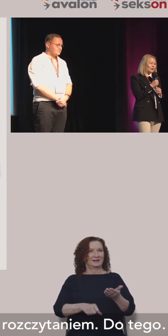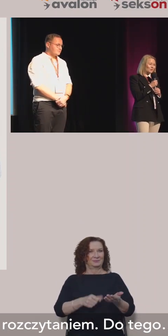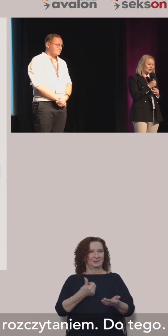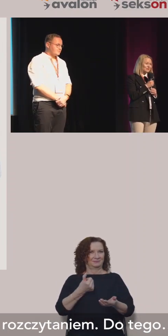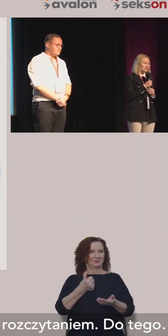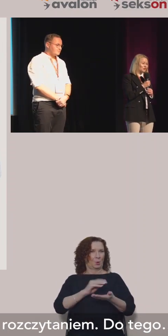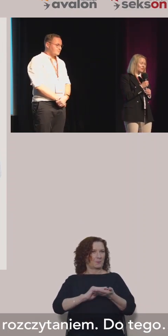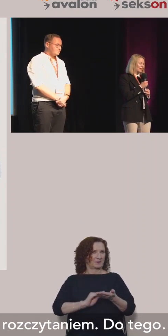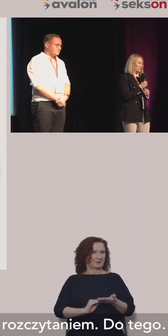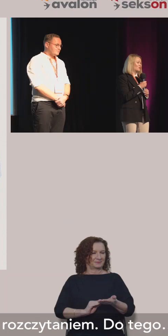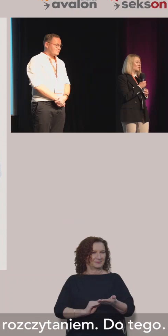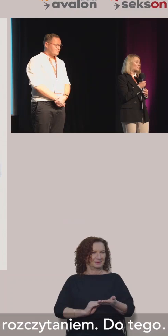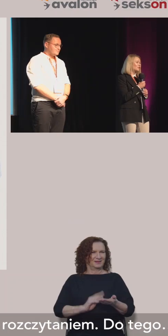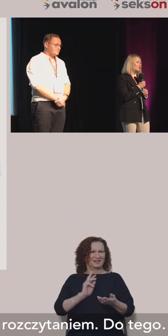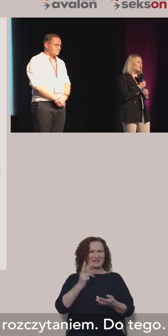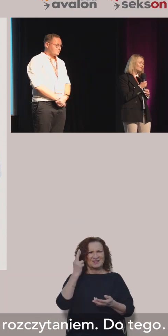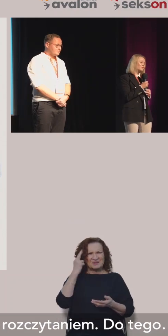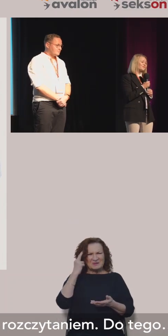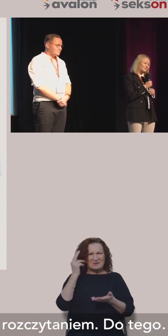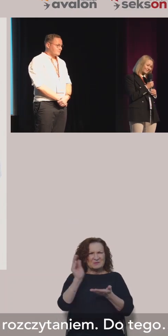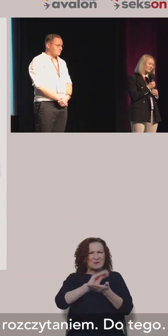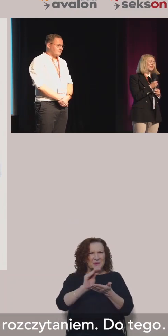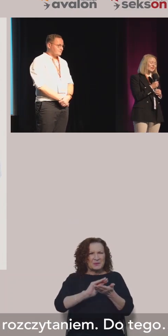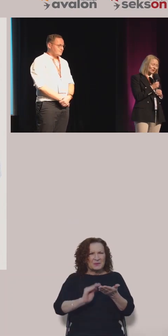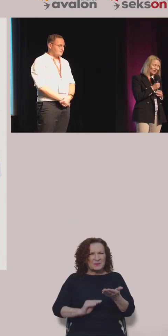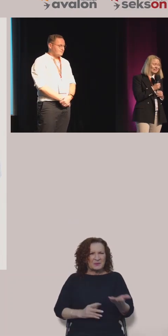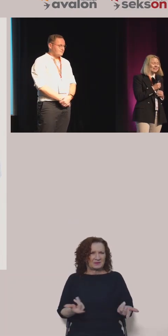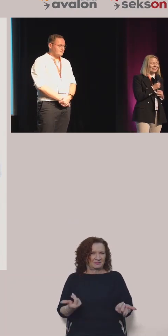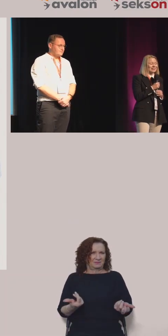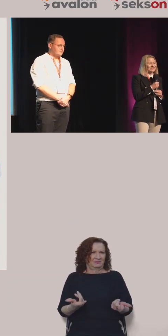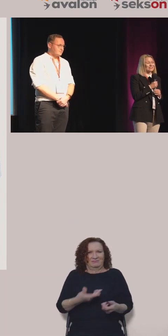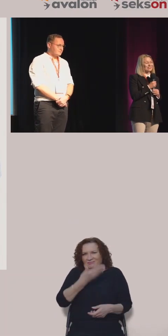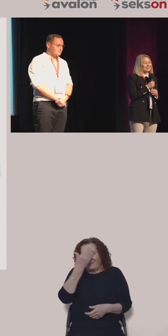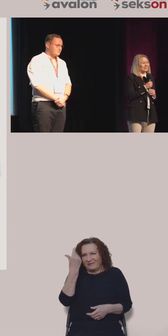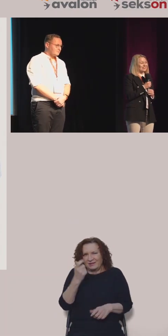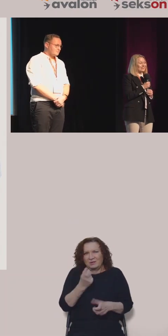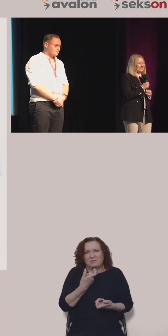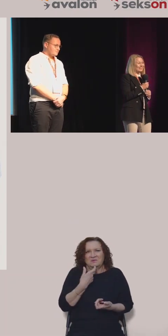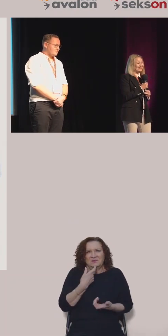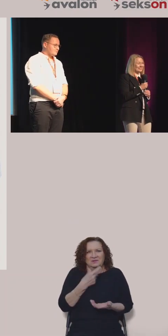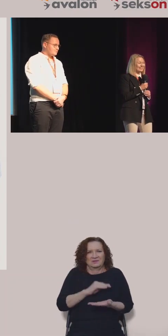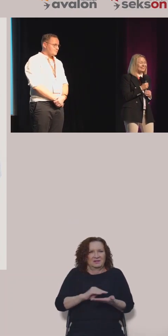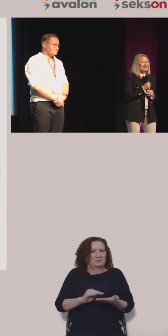miałam problem z rozczytaniem. Do tego... Dokładnie tak.